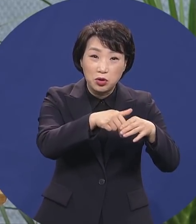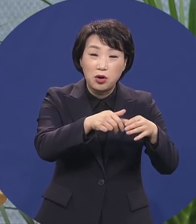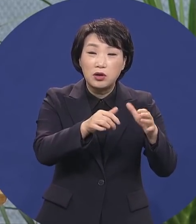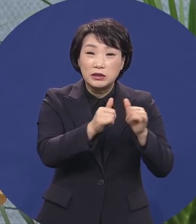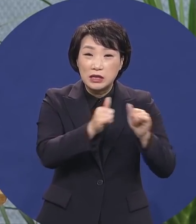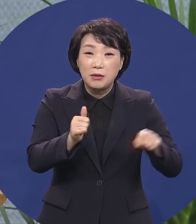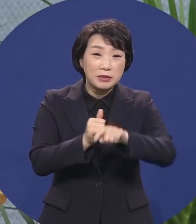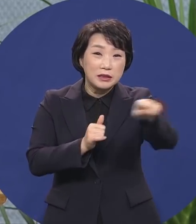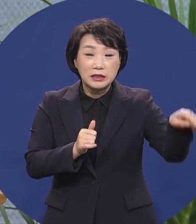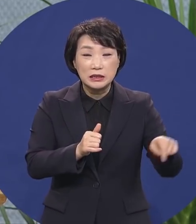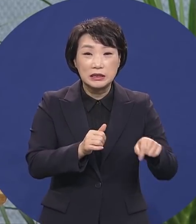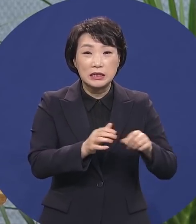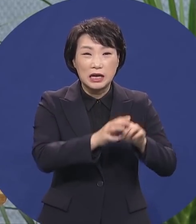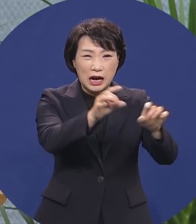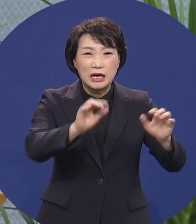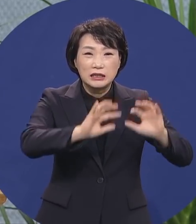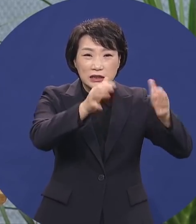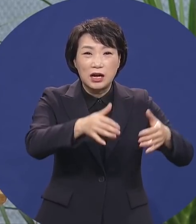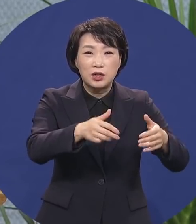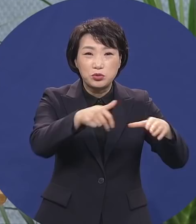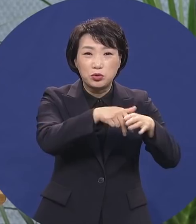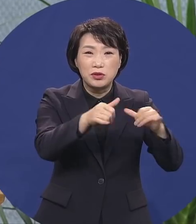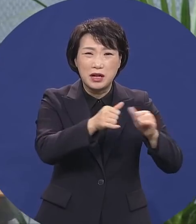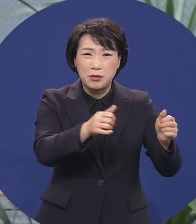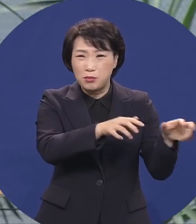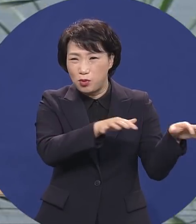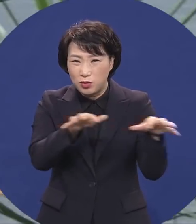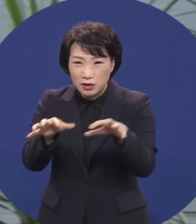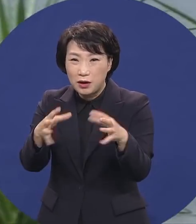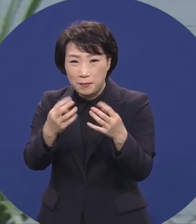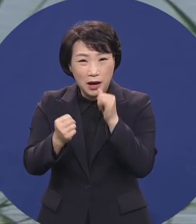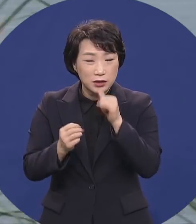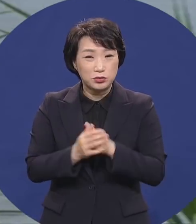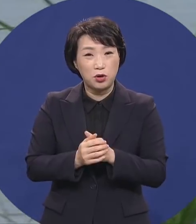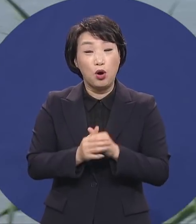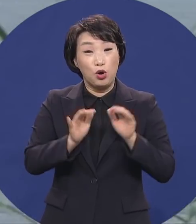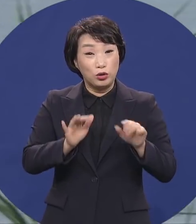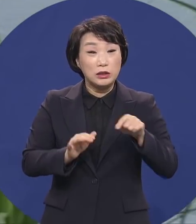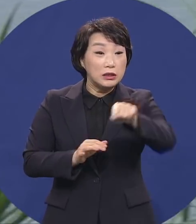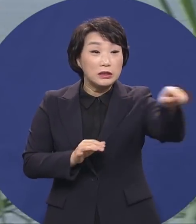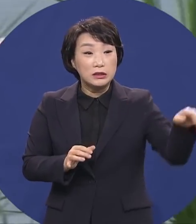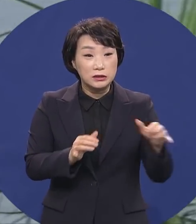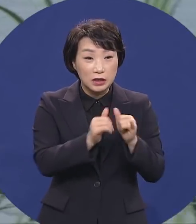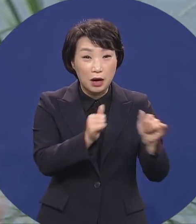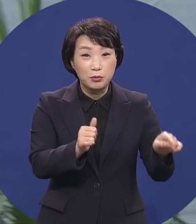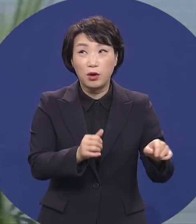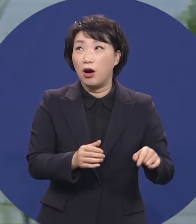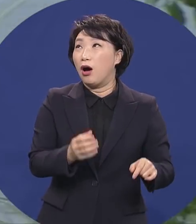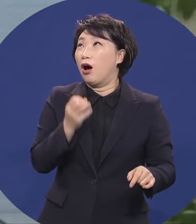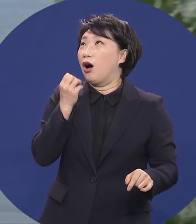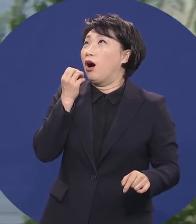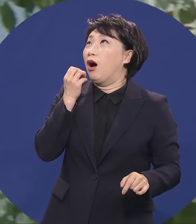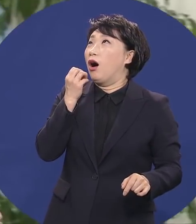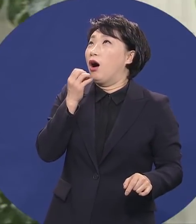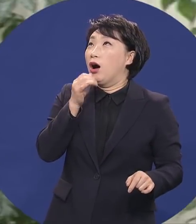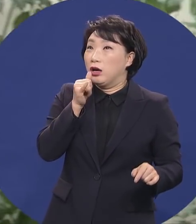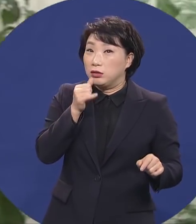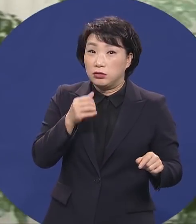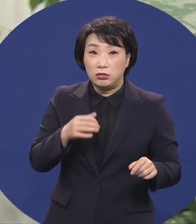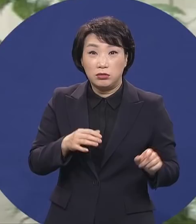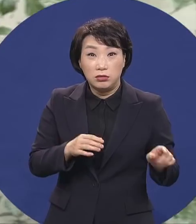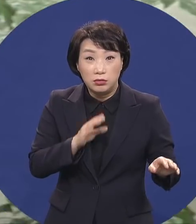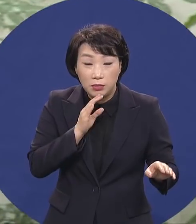그 나라의 종교인들이 많이 모입니까? 예. 근데 그들이 꼼짝달싹 못하는 것이